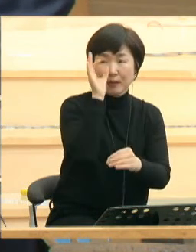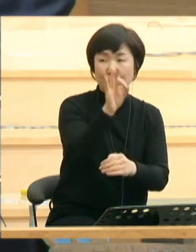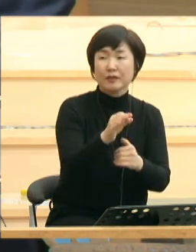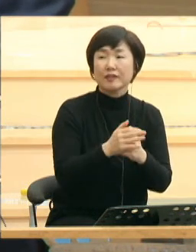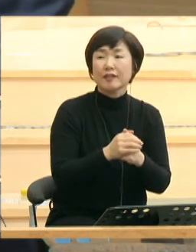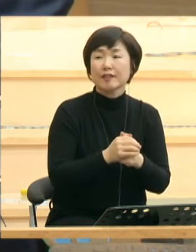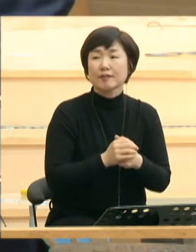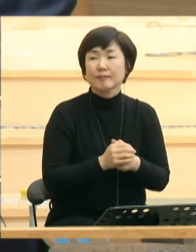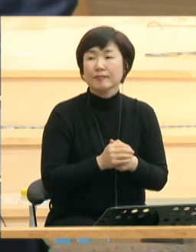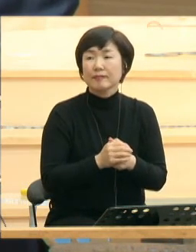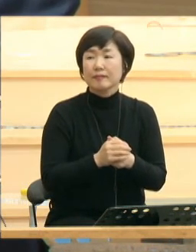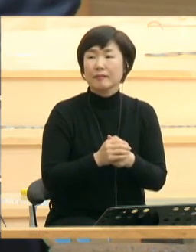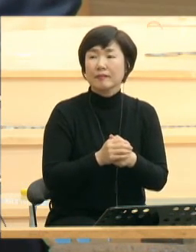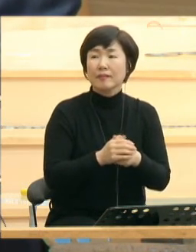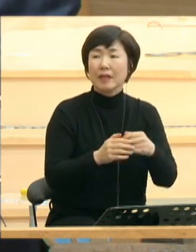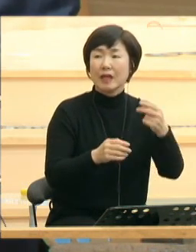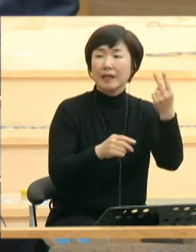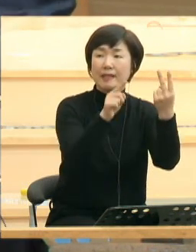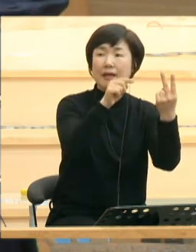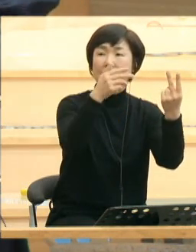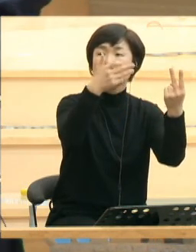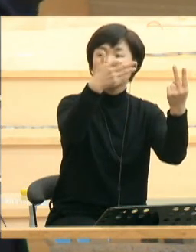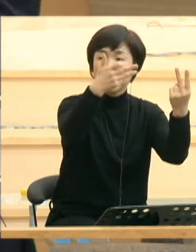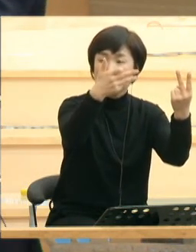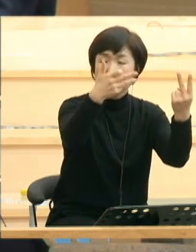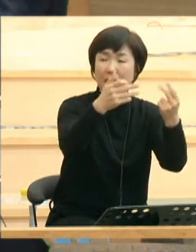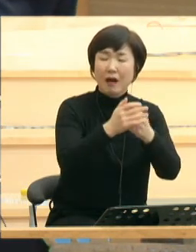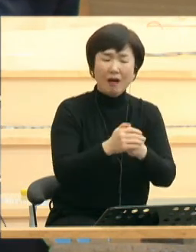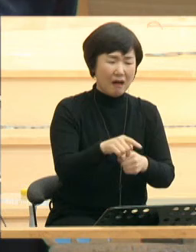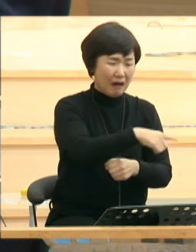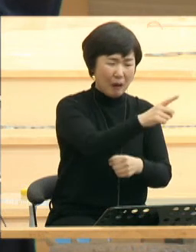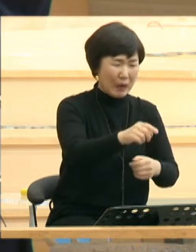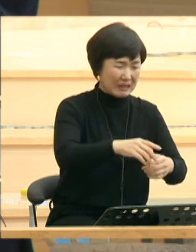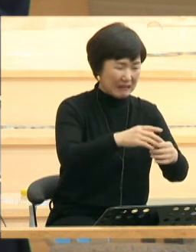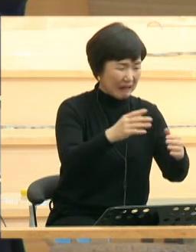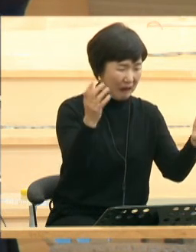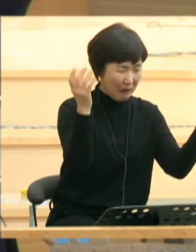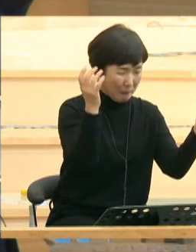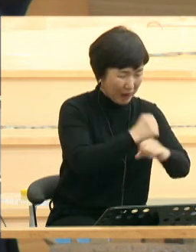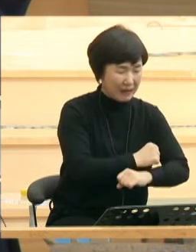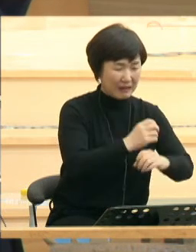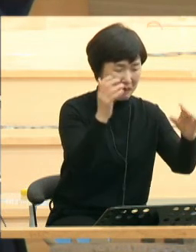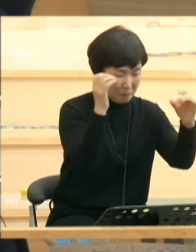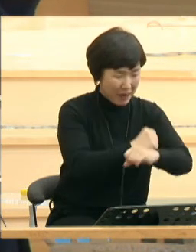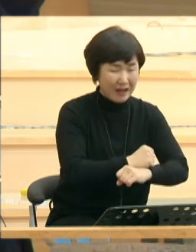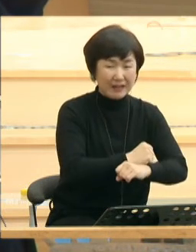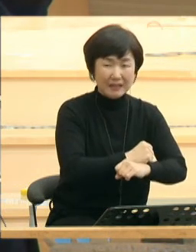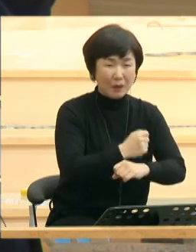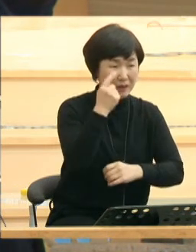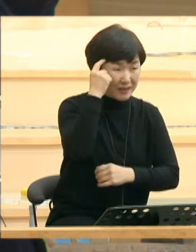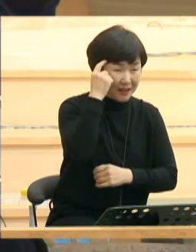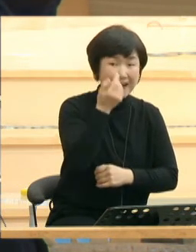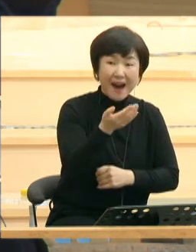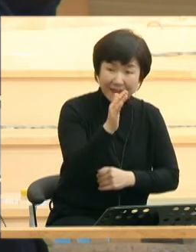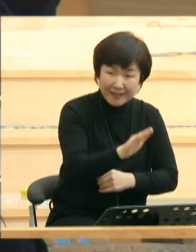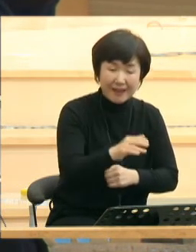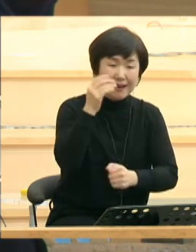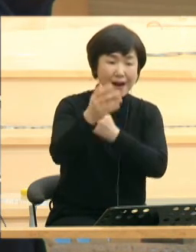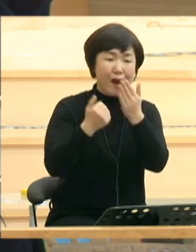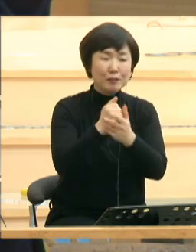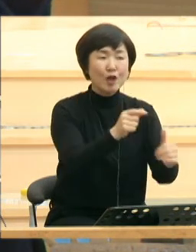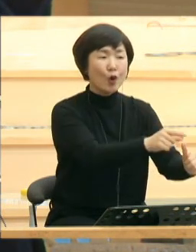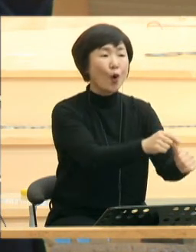2장 18절 읽어볼까 같이 있습니다 다 끝난것 같아요 넘겨 졌어요 팔아 넘겼어요 그런데 하나님이